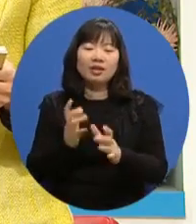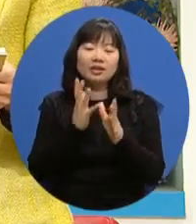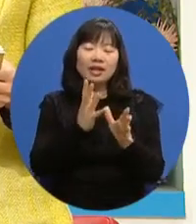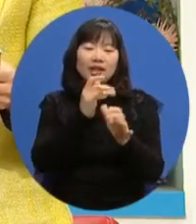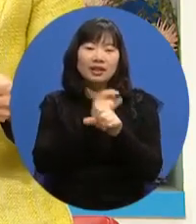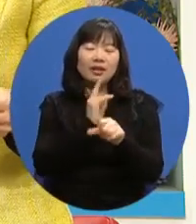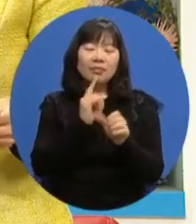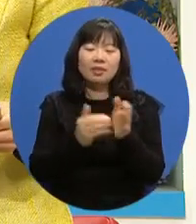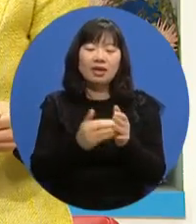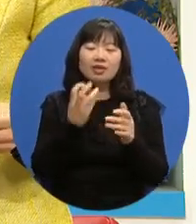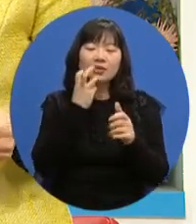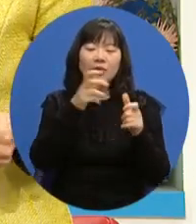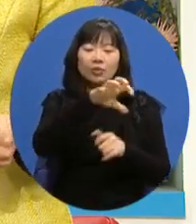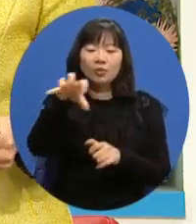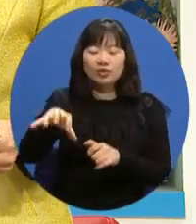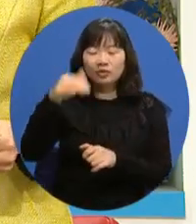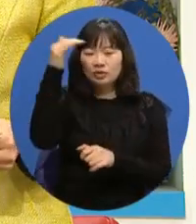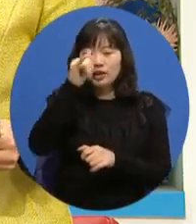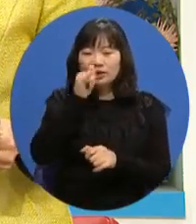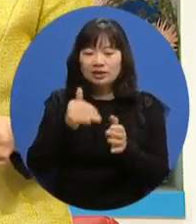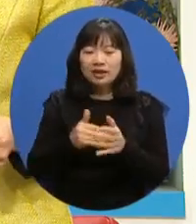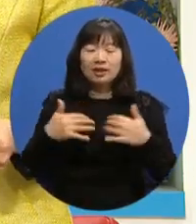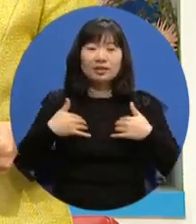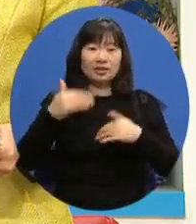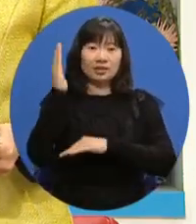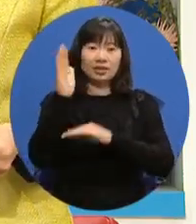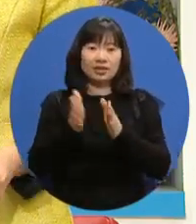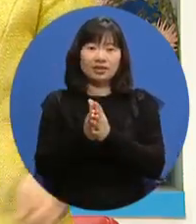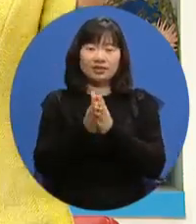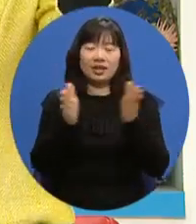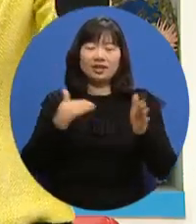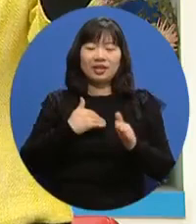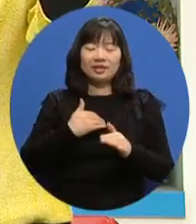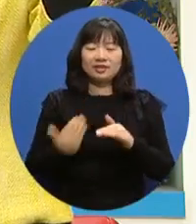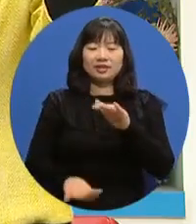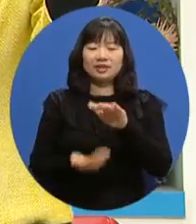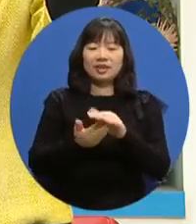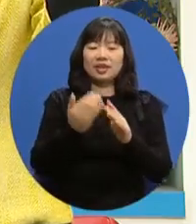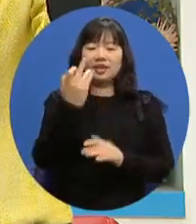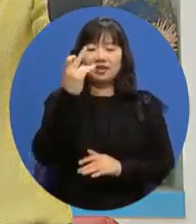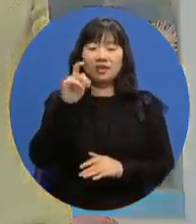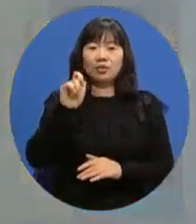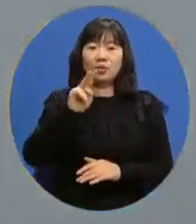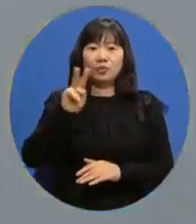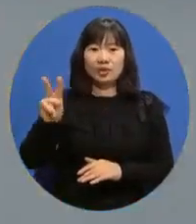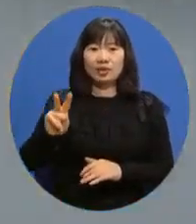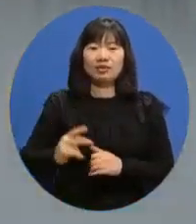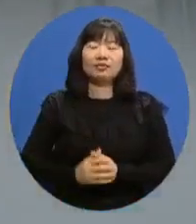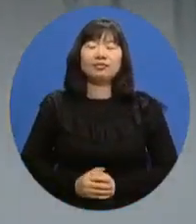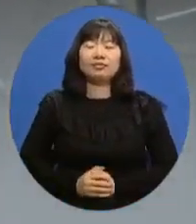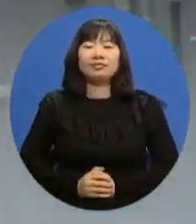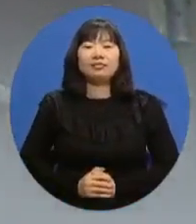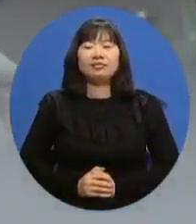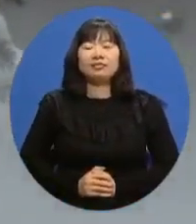합니다. 서울 곳곳을 둘러봤는데요. 그 즐거운 이야기 시작하겠습니다. 나는 최고야.